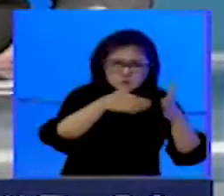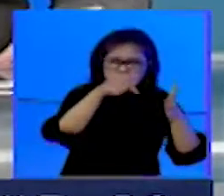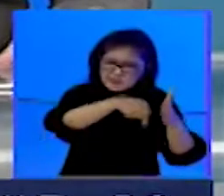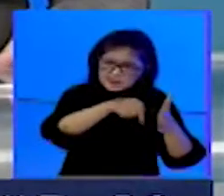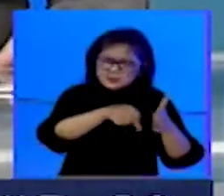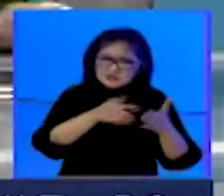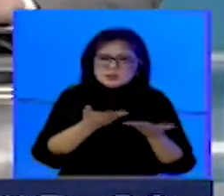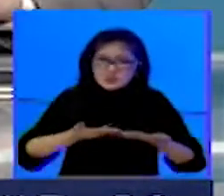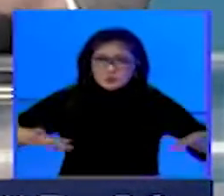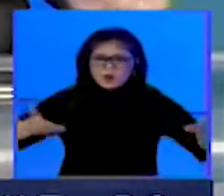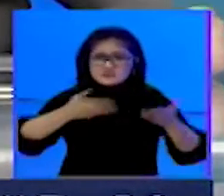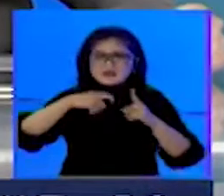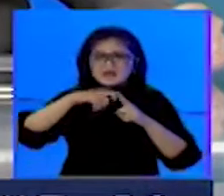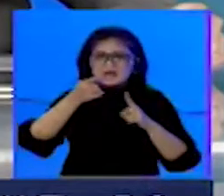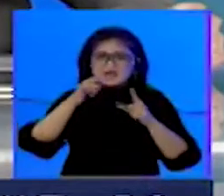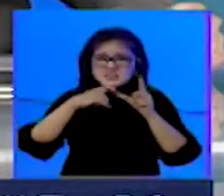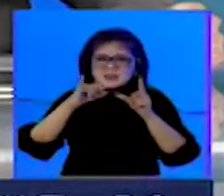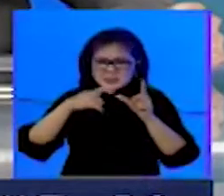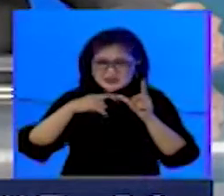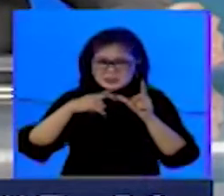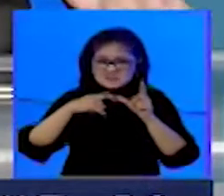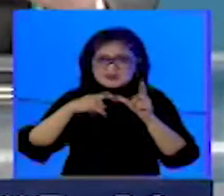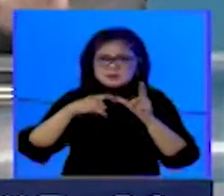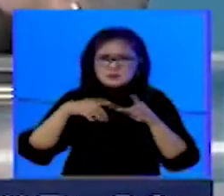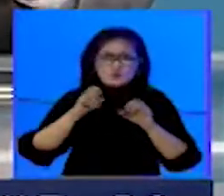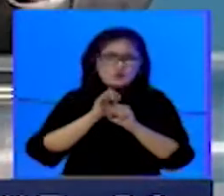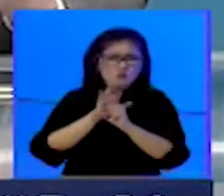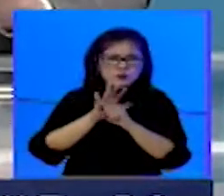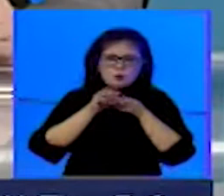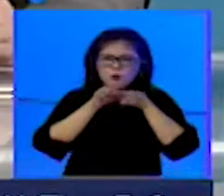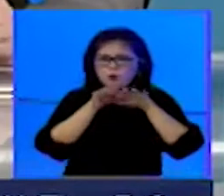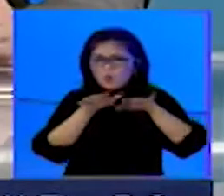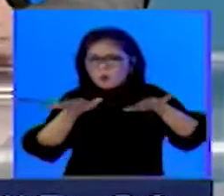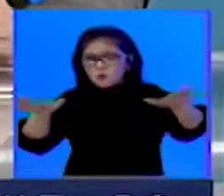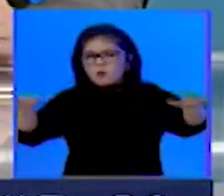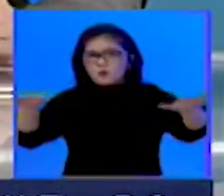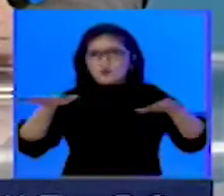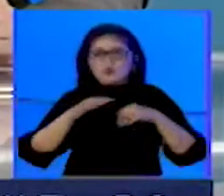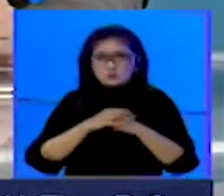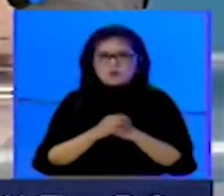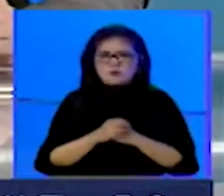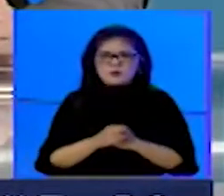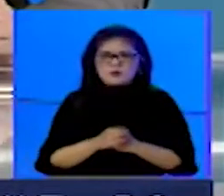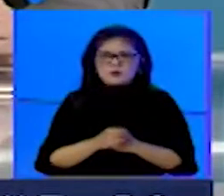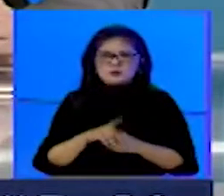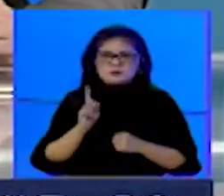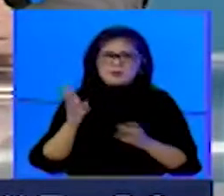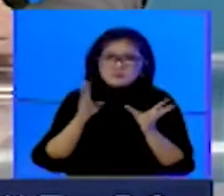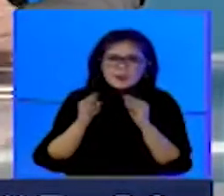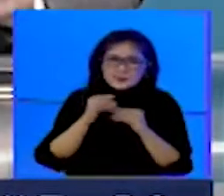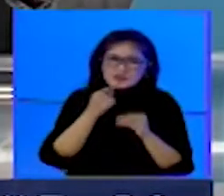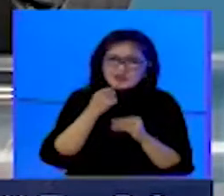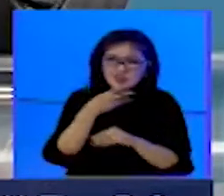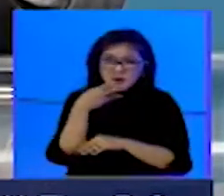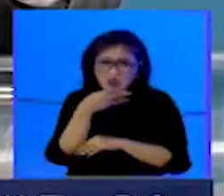tengah pandemi yang terus merebak ke penjuru negeri dan pasti meminta komite pemulihan ekonomi dan penanganan covertness bekerja keras